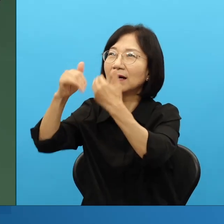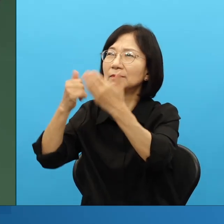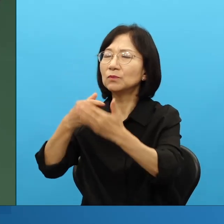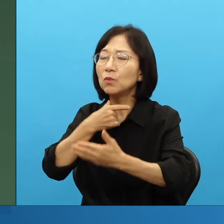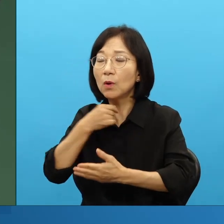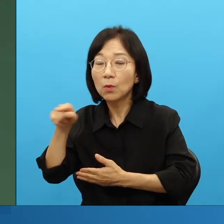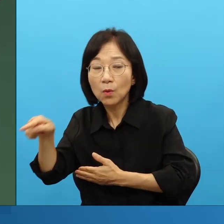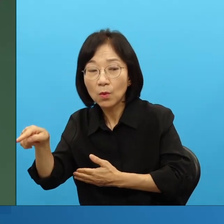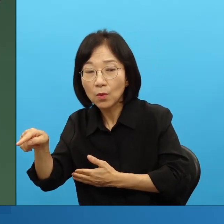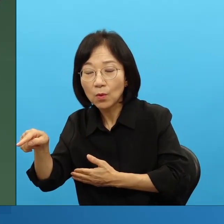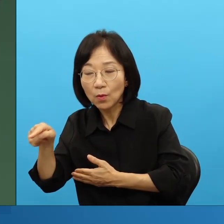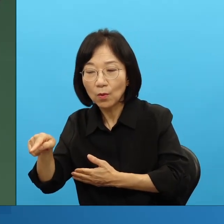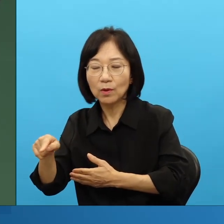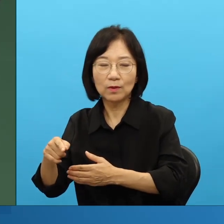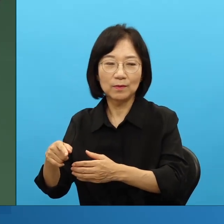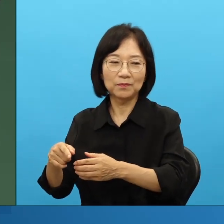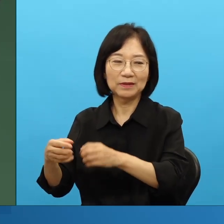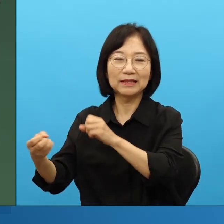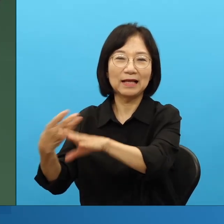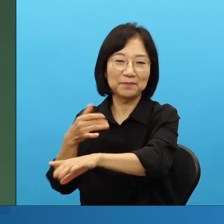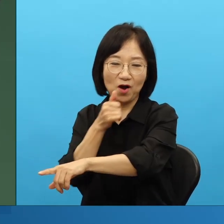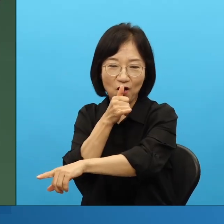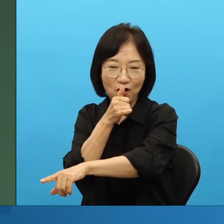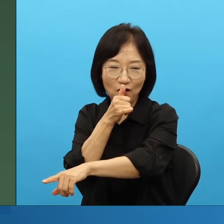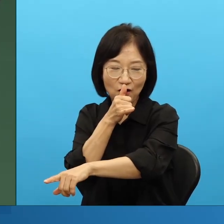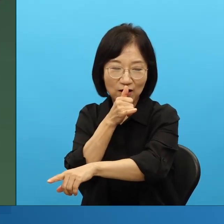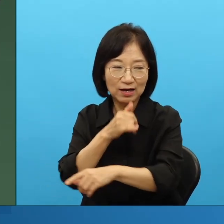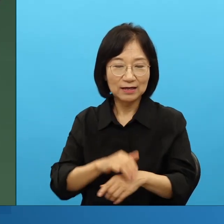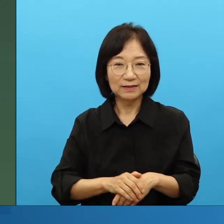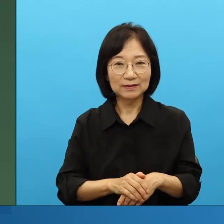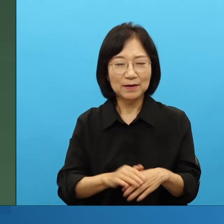不是跟人竞争和抢夺，而是神的应允在其他的方面。 다른 사람을 죽인 게 아니라 모든 사람을 살려내는 거예요.